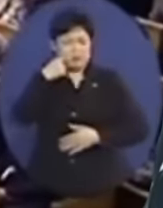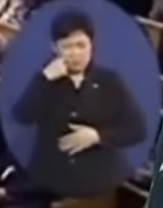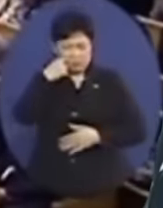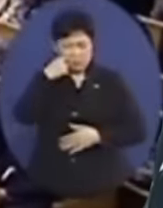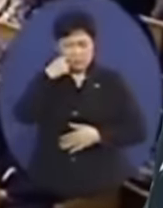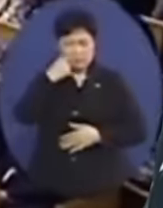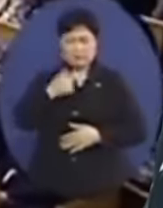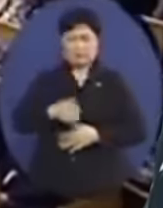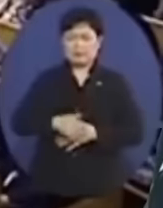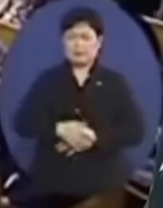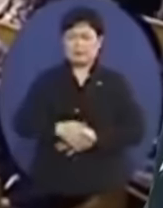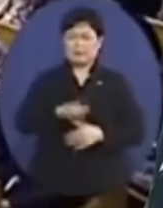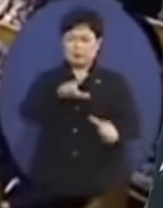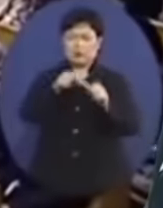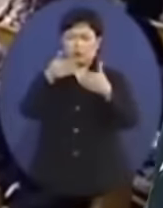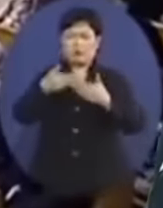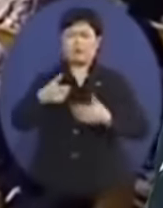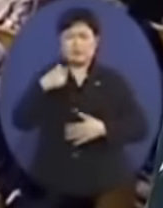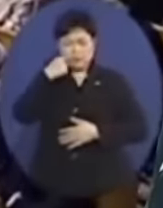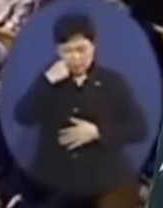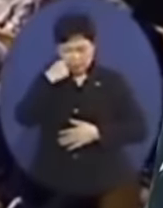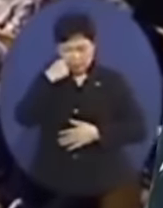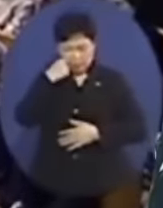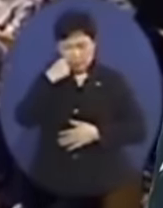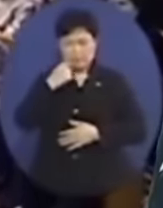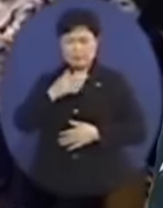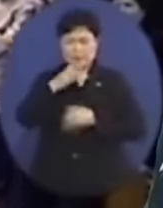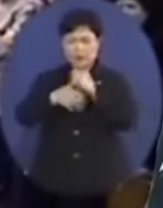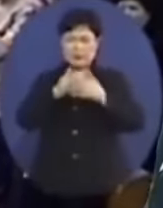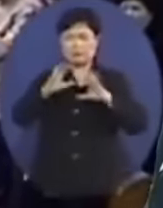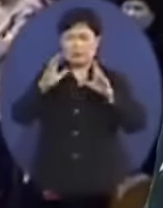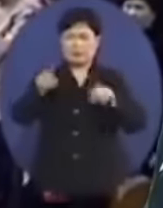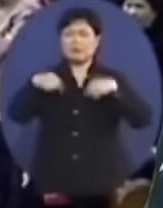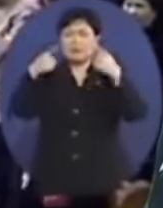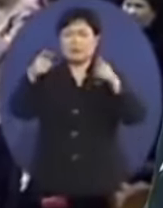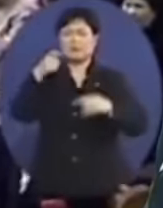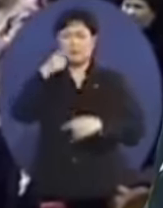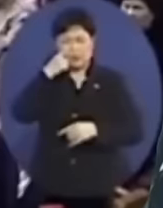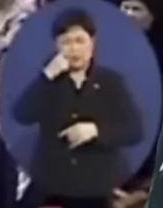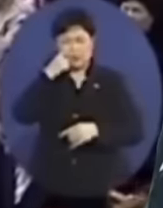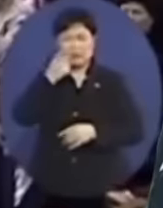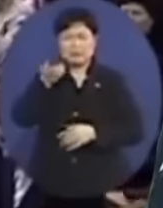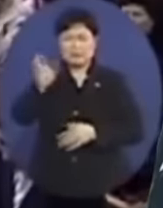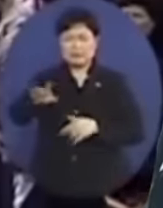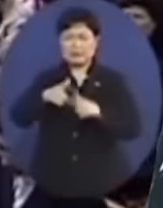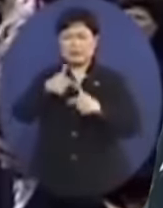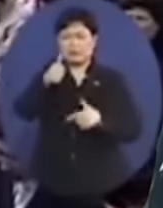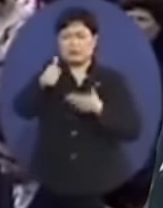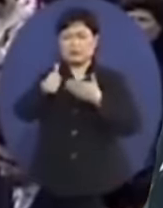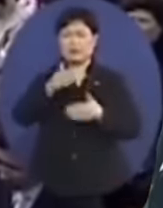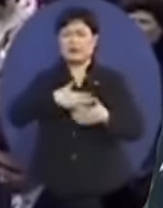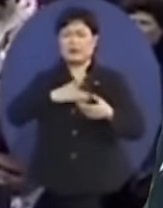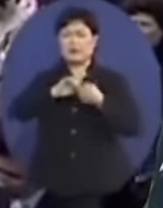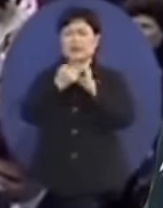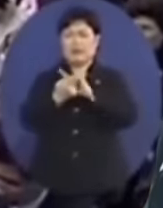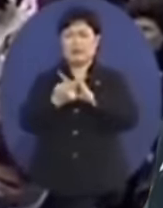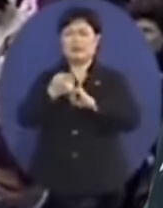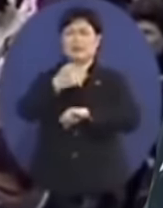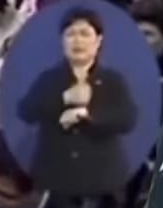못하고 구원도 받지 못하고 하나님 나라에 들어갈 수도 없는데 예수님이 날